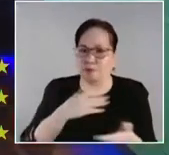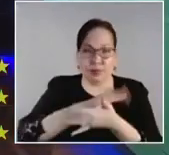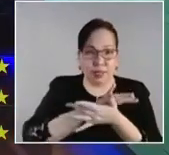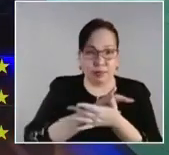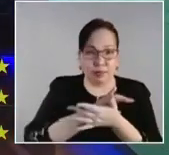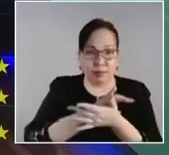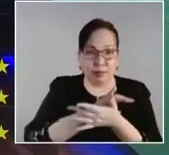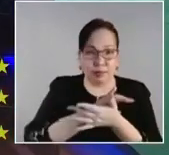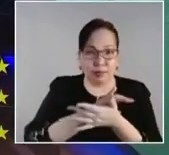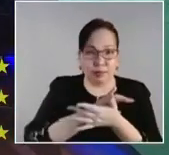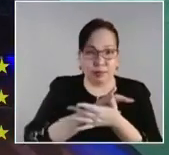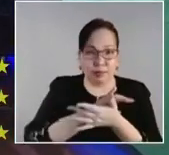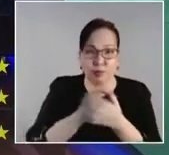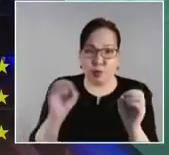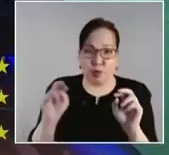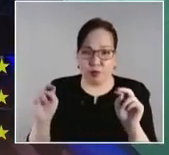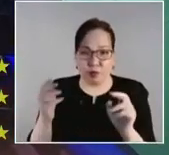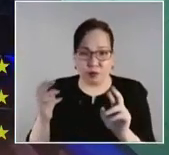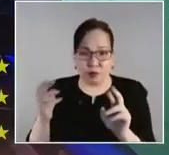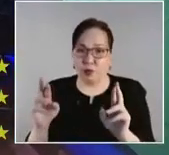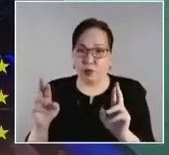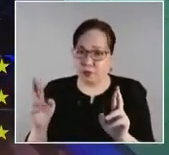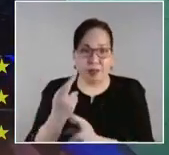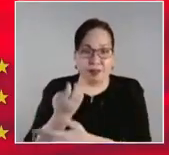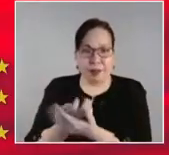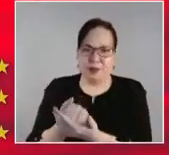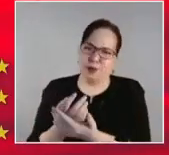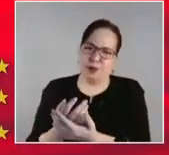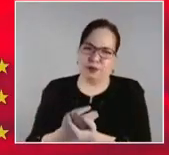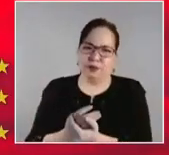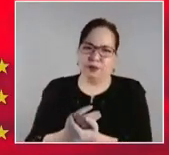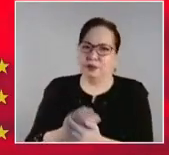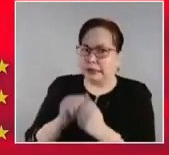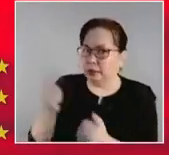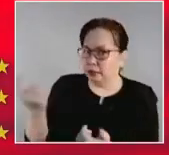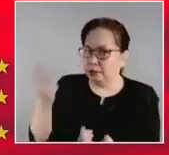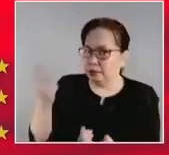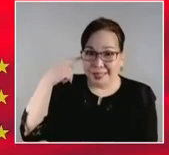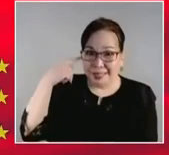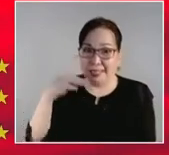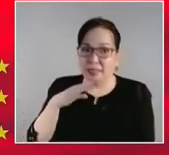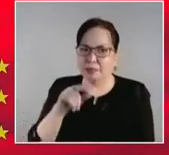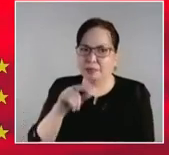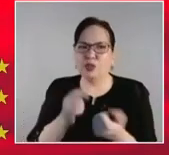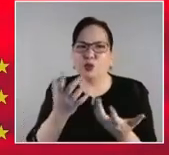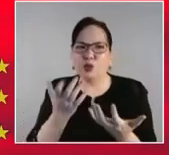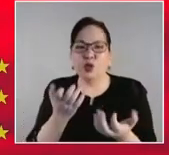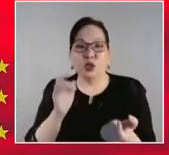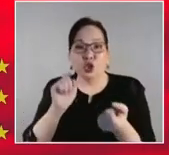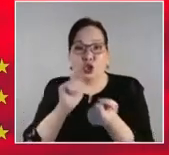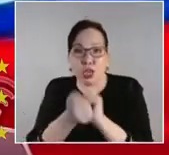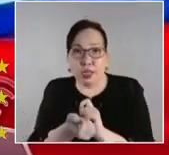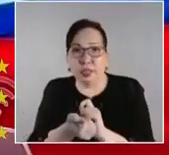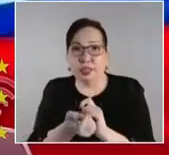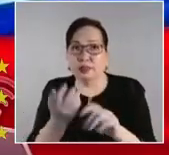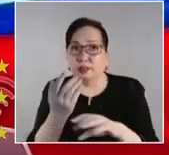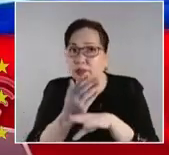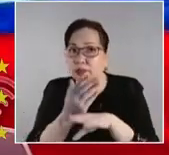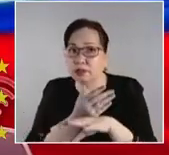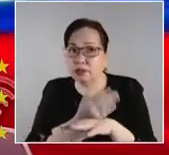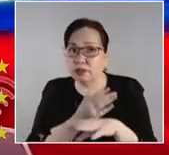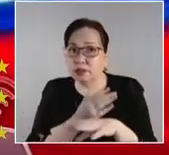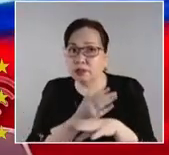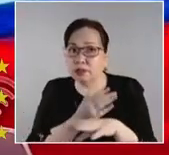ilang pagbabago sa sistema o kaya struktura ng pamamahala sa ating bansa po through, yes, tama ho